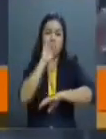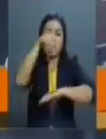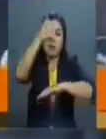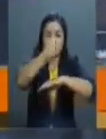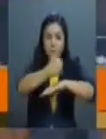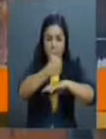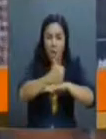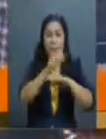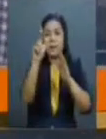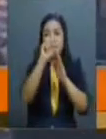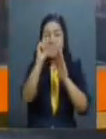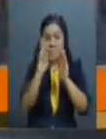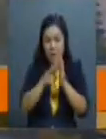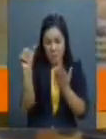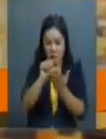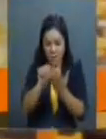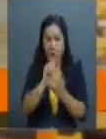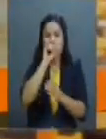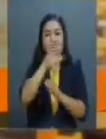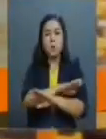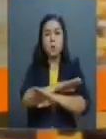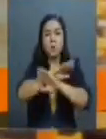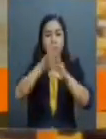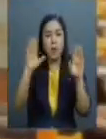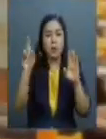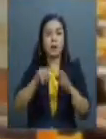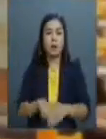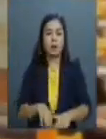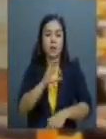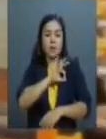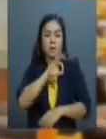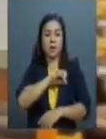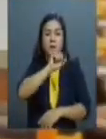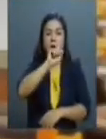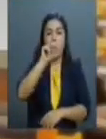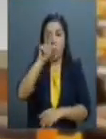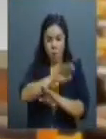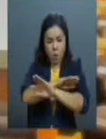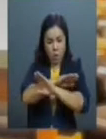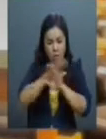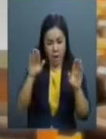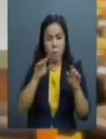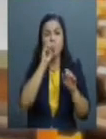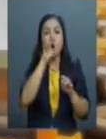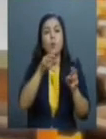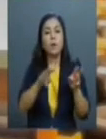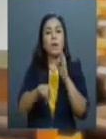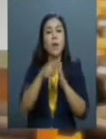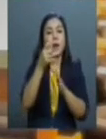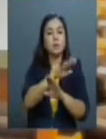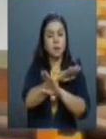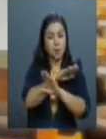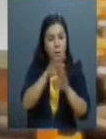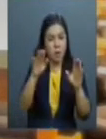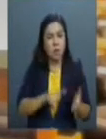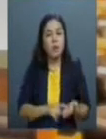จากหลักการเดิมคือการบัญญัติให้ยกเลิกสภาเขตกรุงเทพมหานครหรือส.ข.ด้วยหลักการและเหตุผลจากข้อ